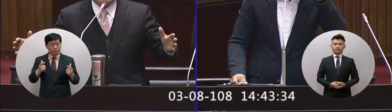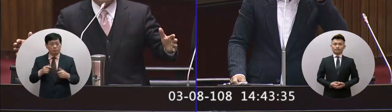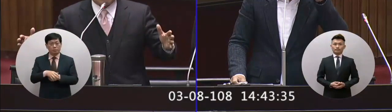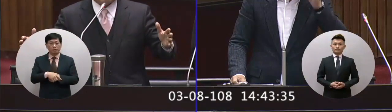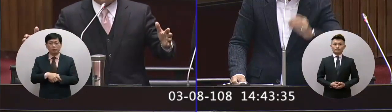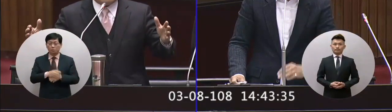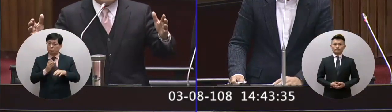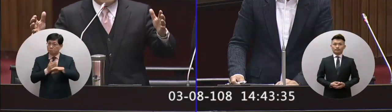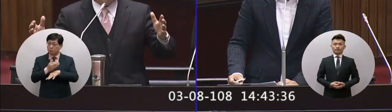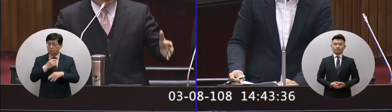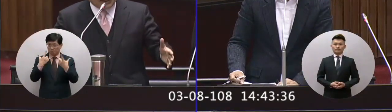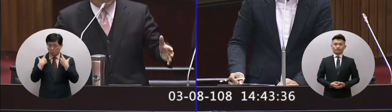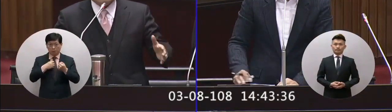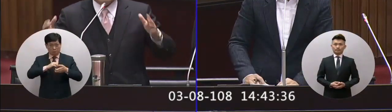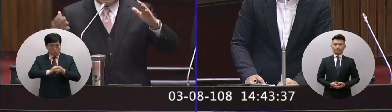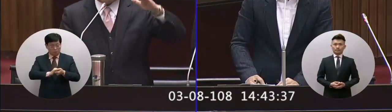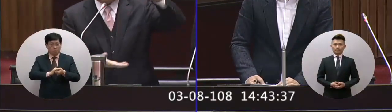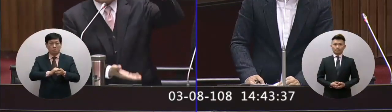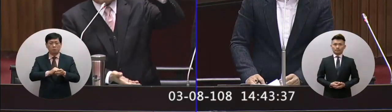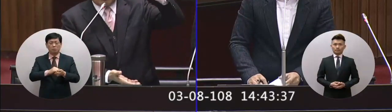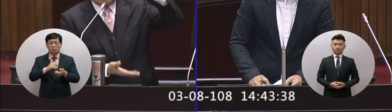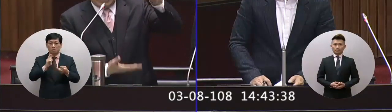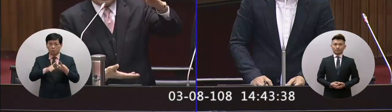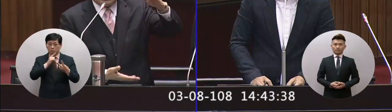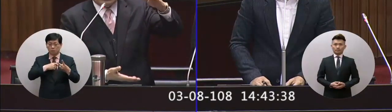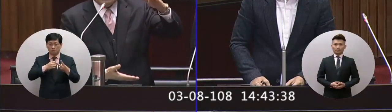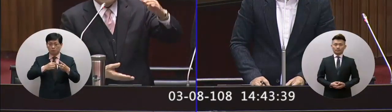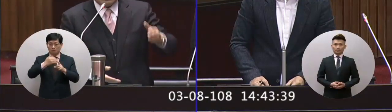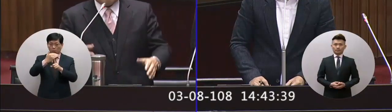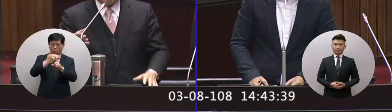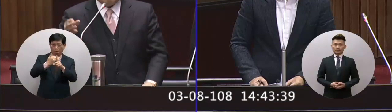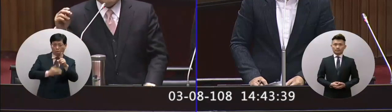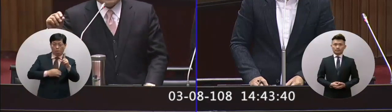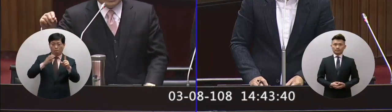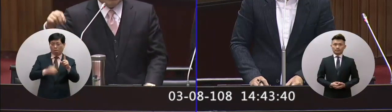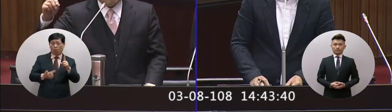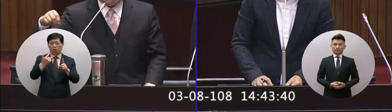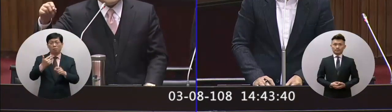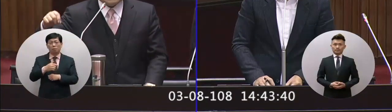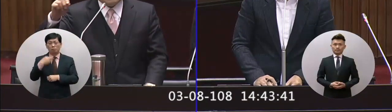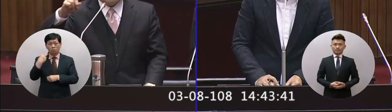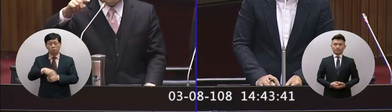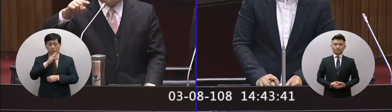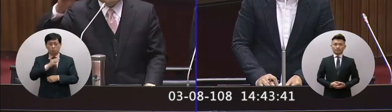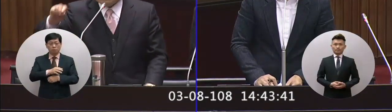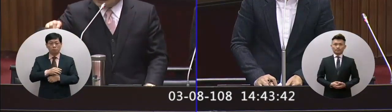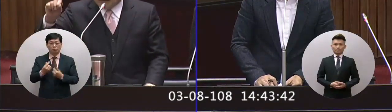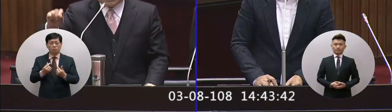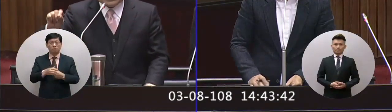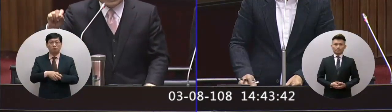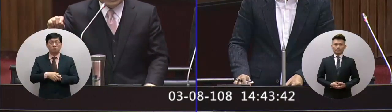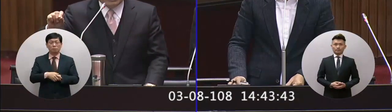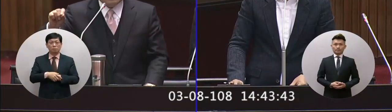福大超過原來有設速度加近發生你說